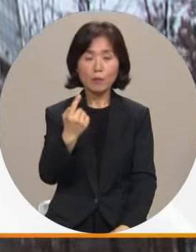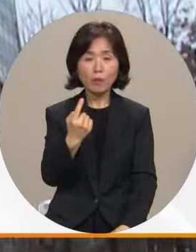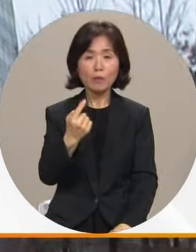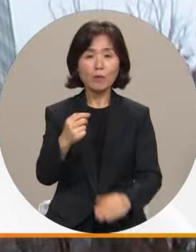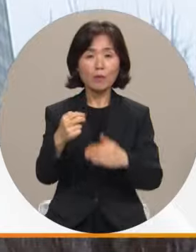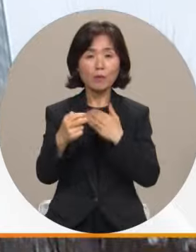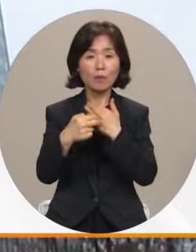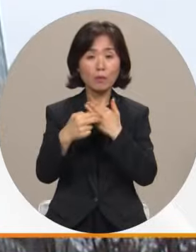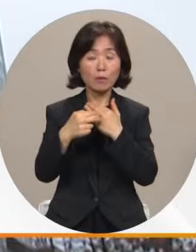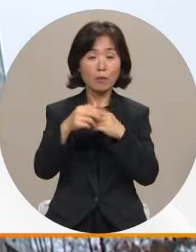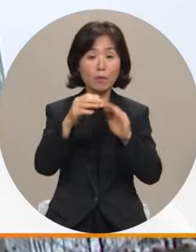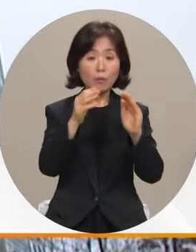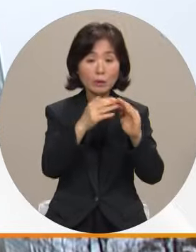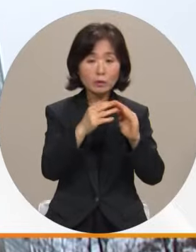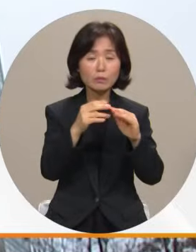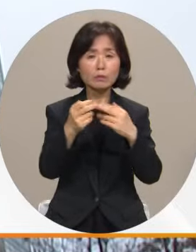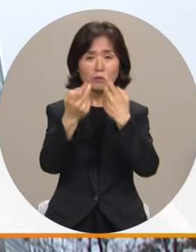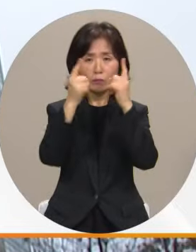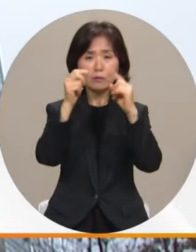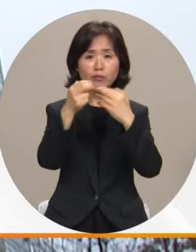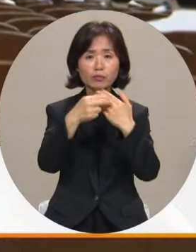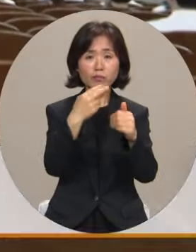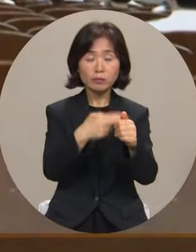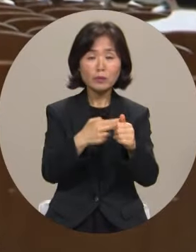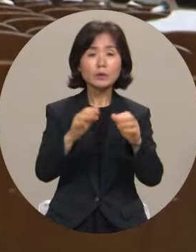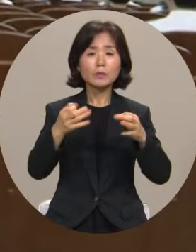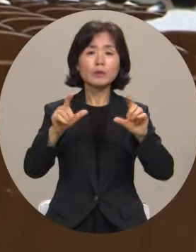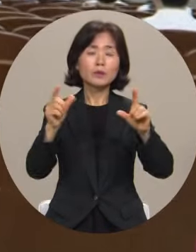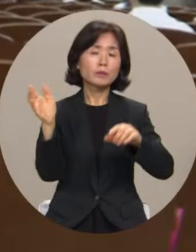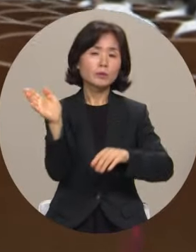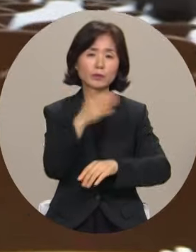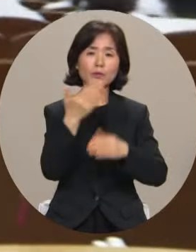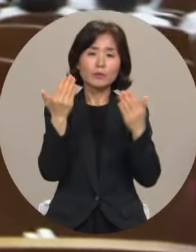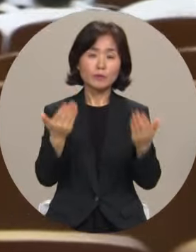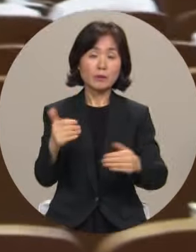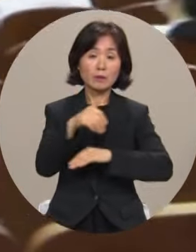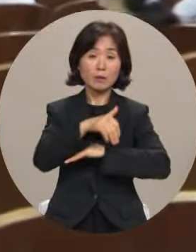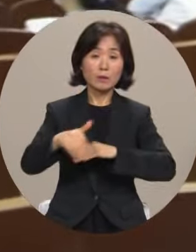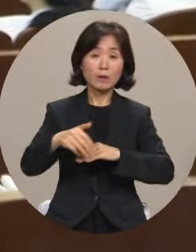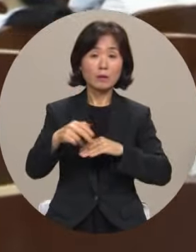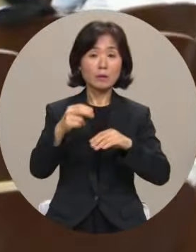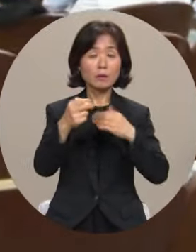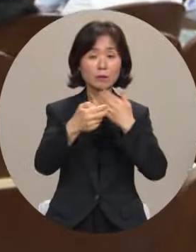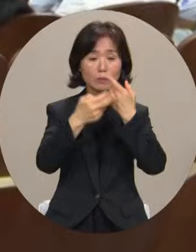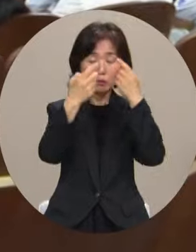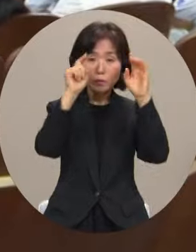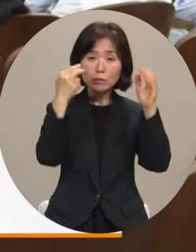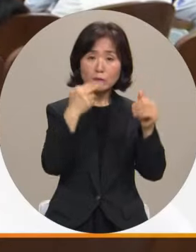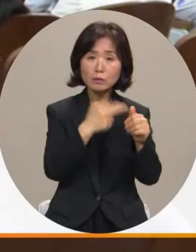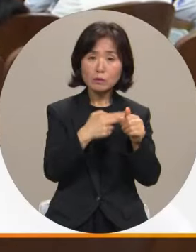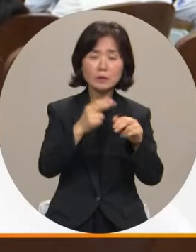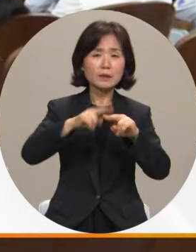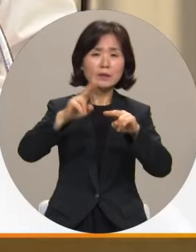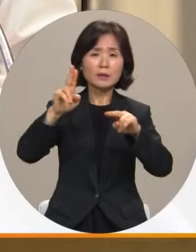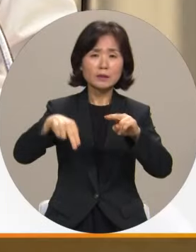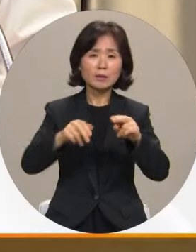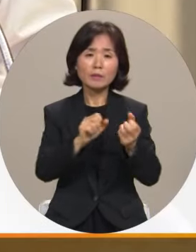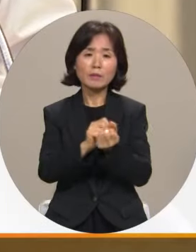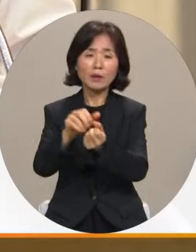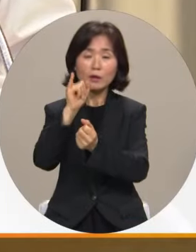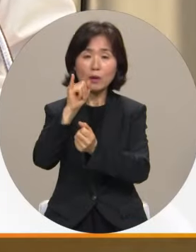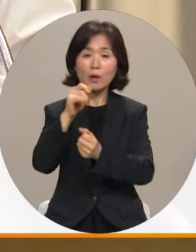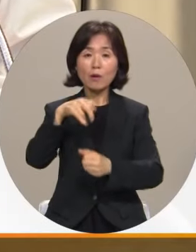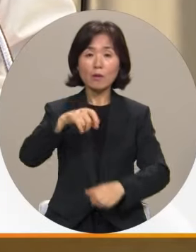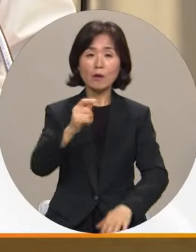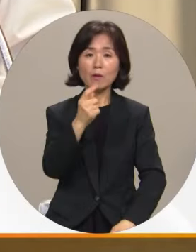금요일부터 휴진하는 입장입니다 교수들의 사직도 이어졌습니다 원광대병원 교수들은 어제 병원 강당에